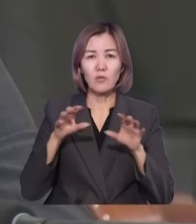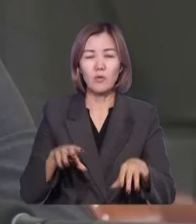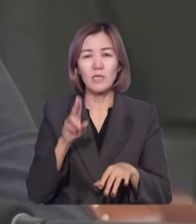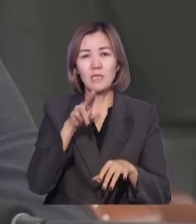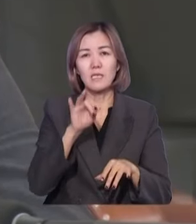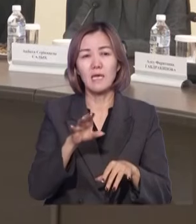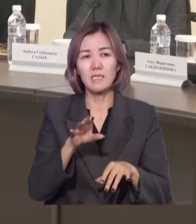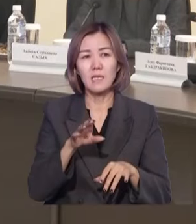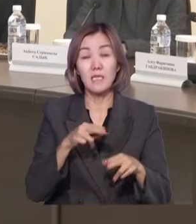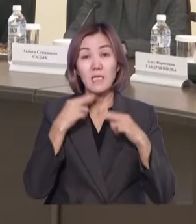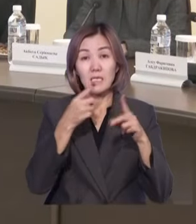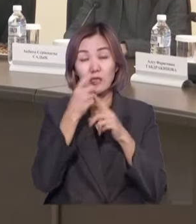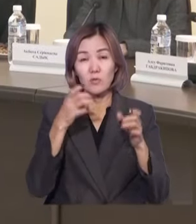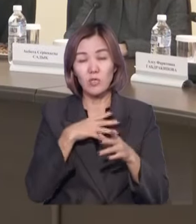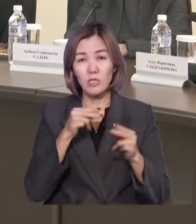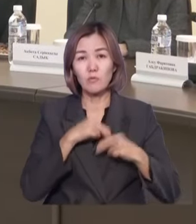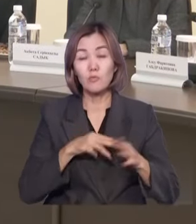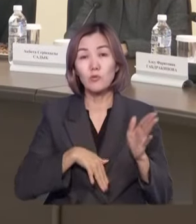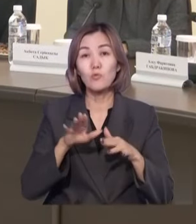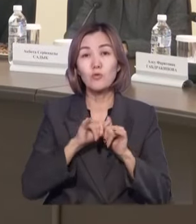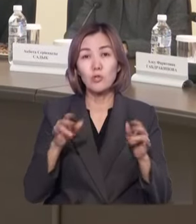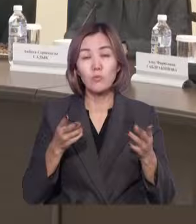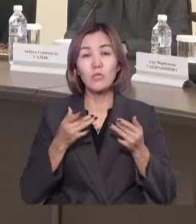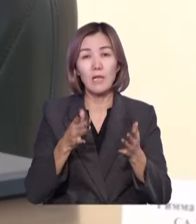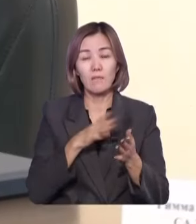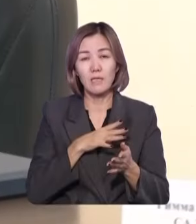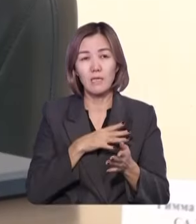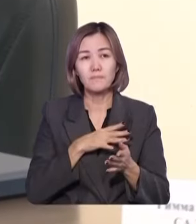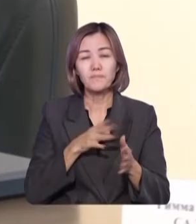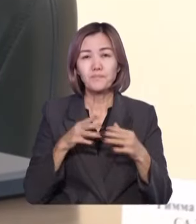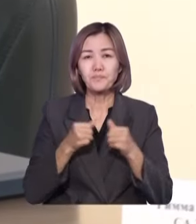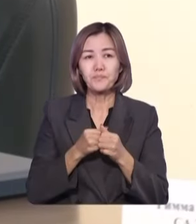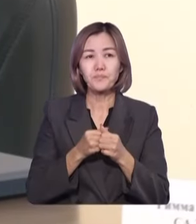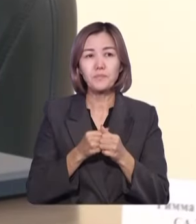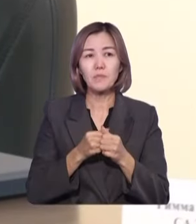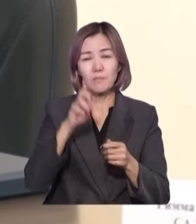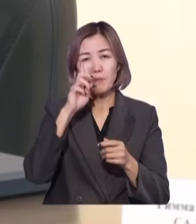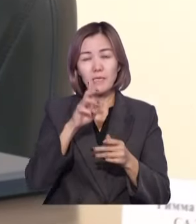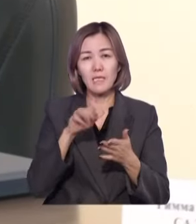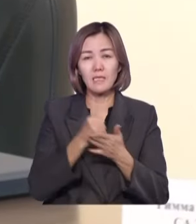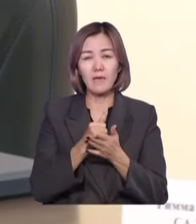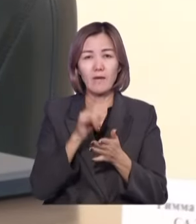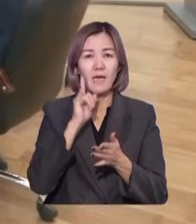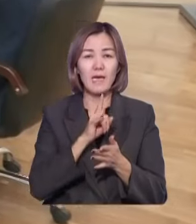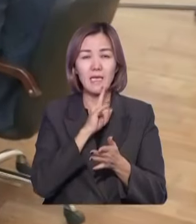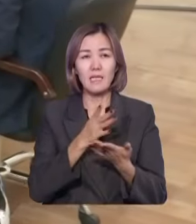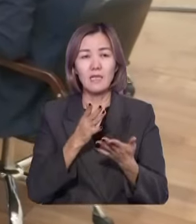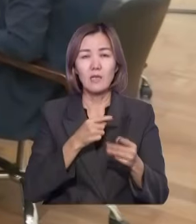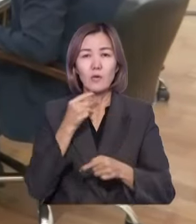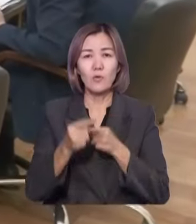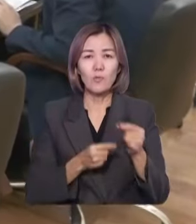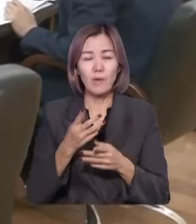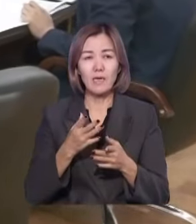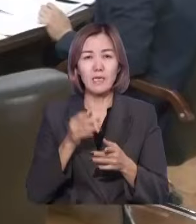Естәулетов оларға ескерту жасап, жұмысты жандандыруды талап етті. Отбасы мемлекет тірегі, әйел ұлт құрсағы,